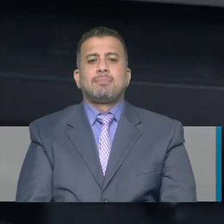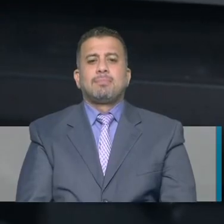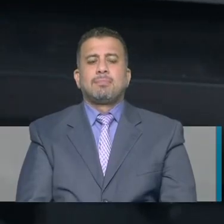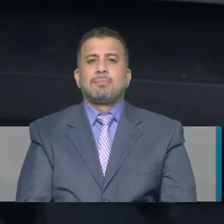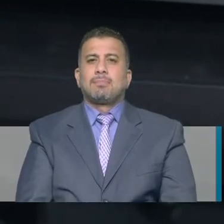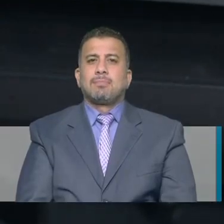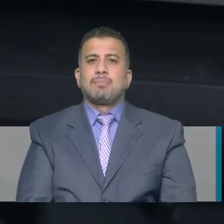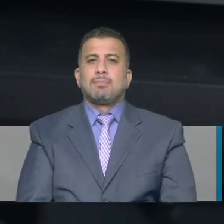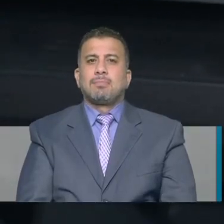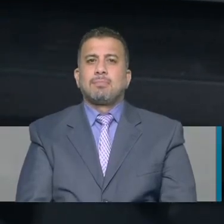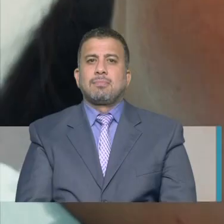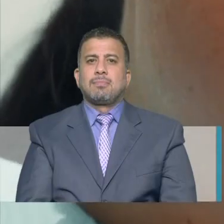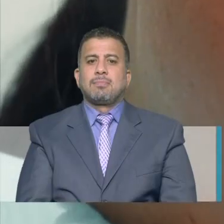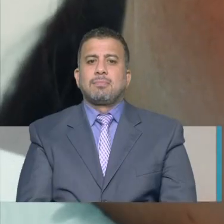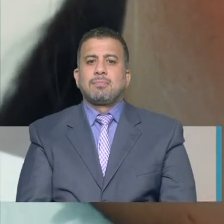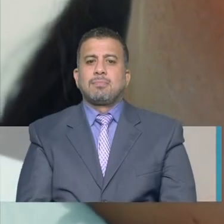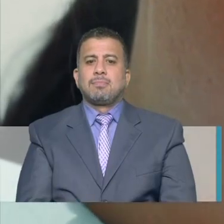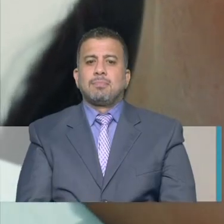متوازن y